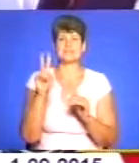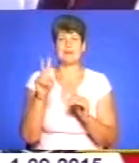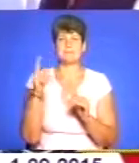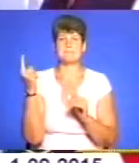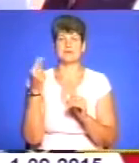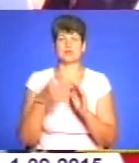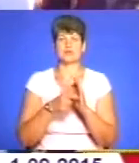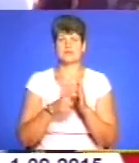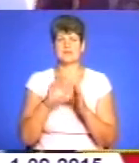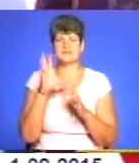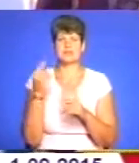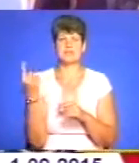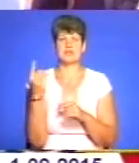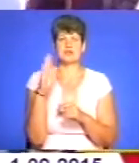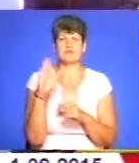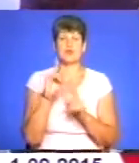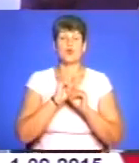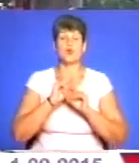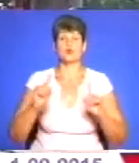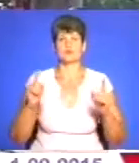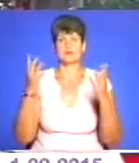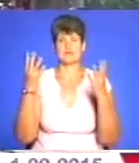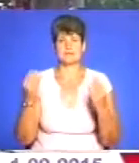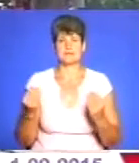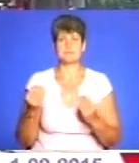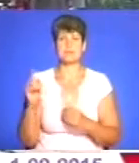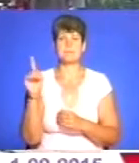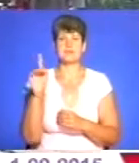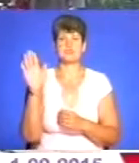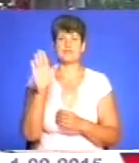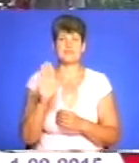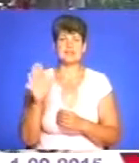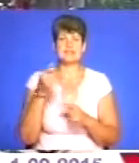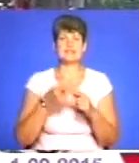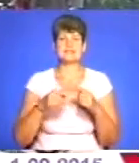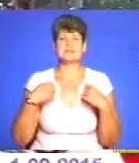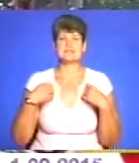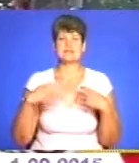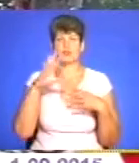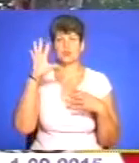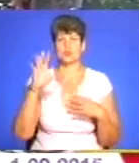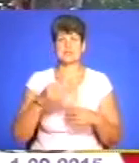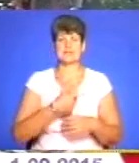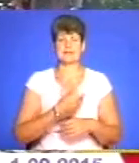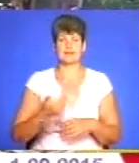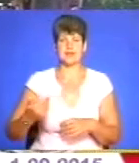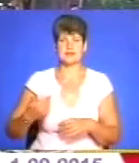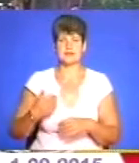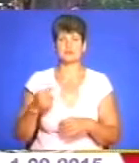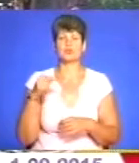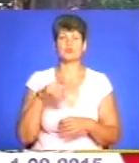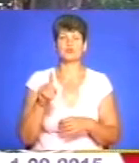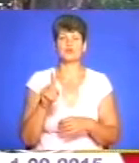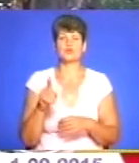Для всіх 1 вересня – особливий день. 1 вересень – це свято усіх нас, тому що ми